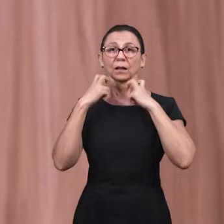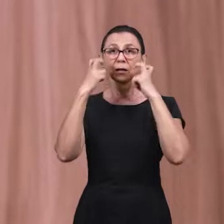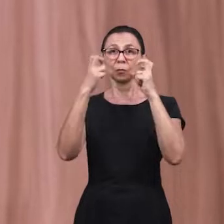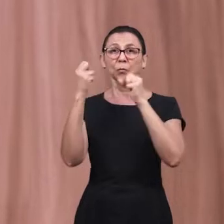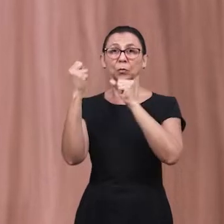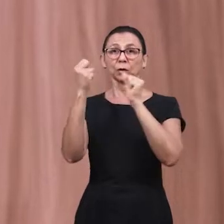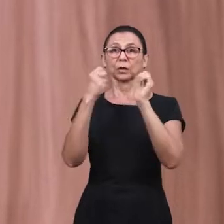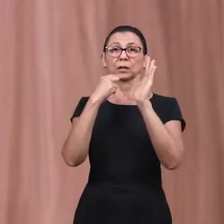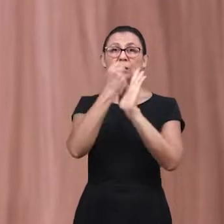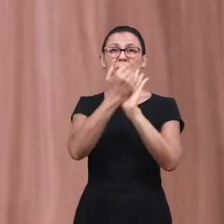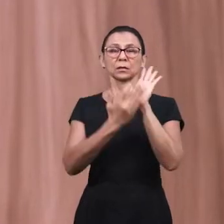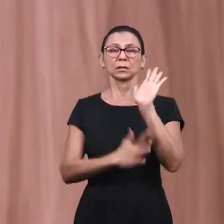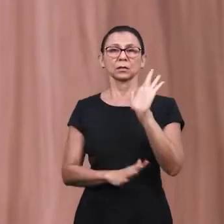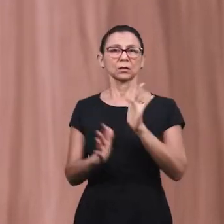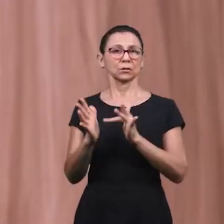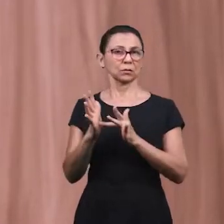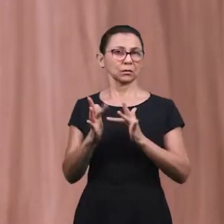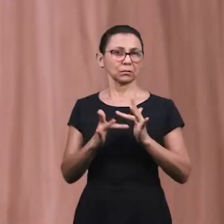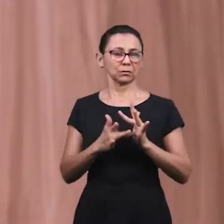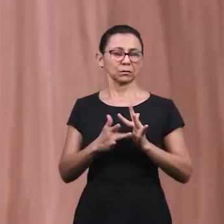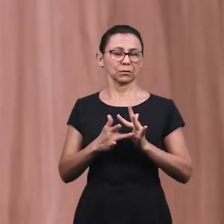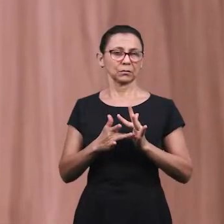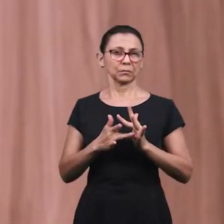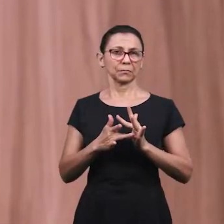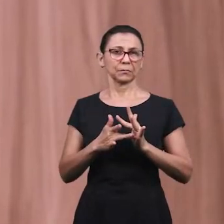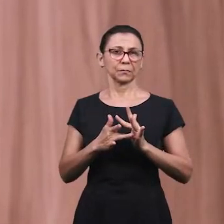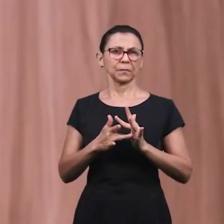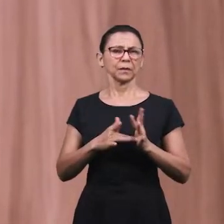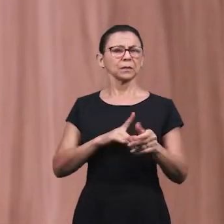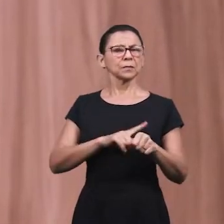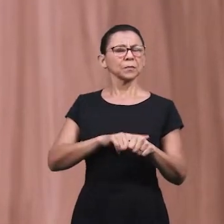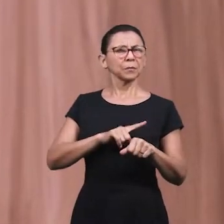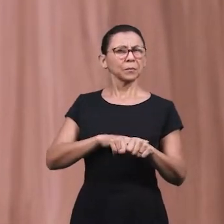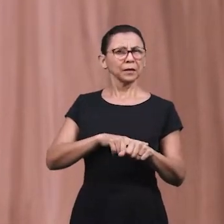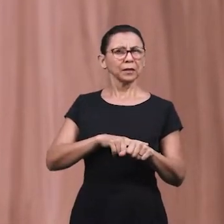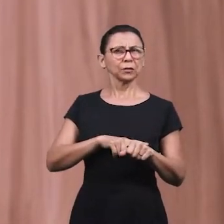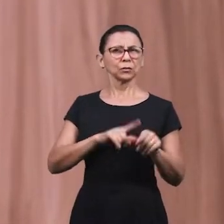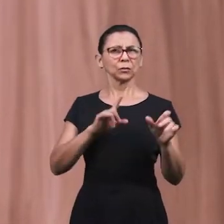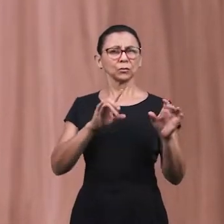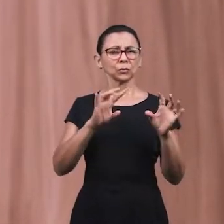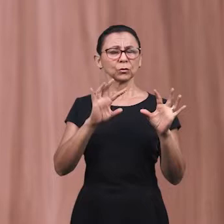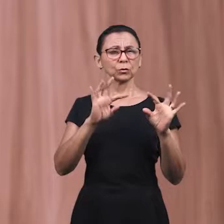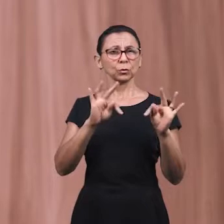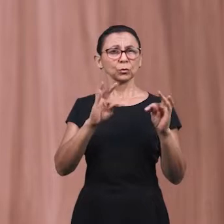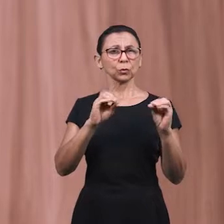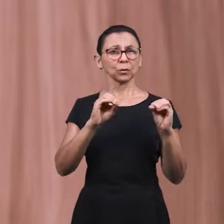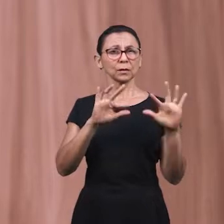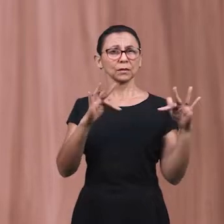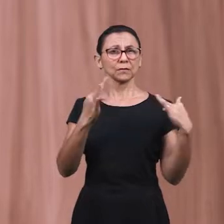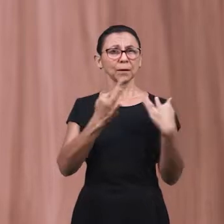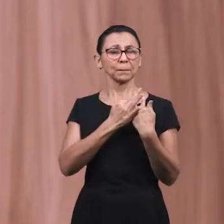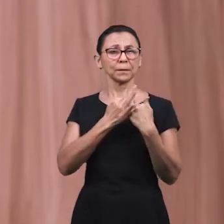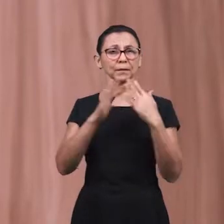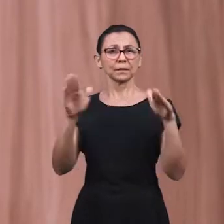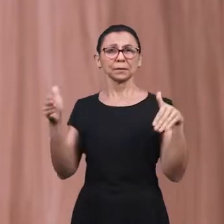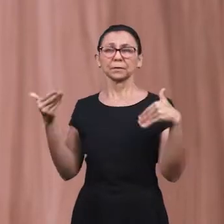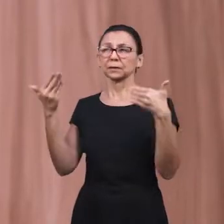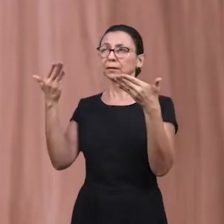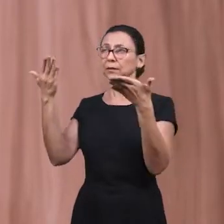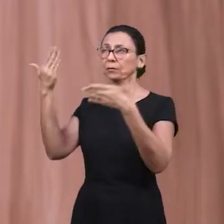Господь, мы взываем о силе крови Иисуса, когда мы представляем пред Тобой семьи народа